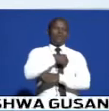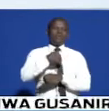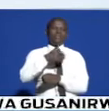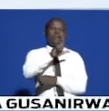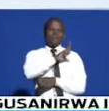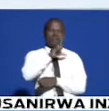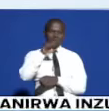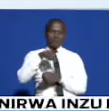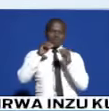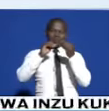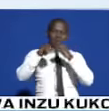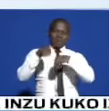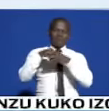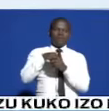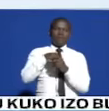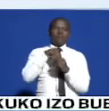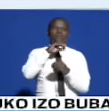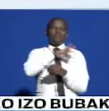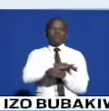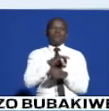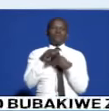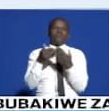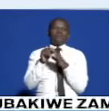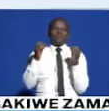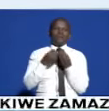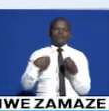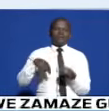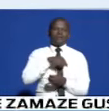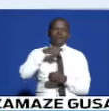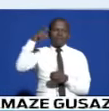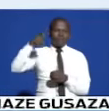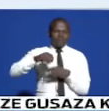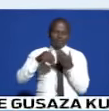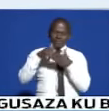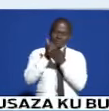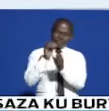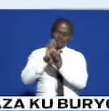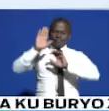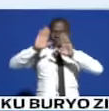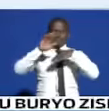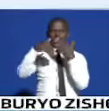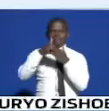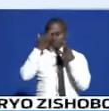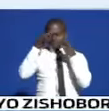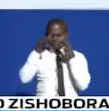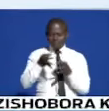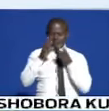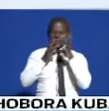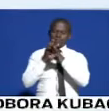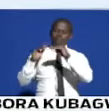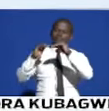kubyaza umusaruro mu nyungu z'abaturage bacu. Umuryango wacu ugomba kugira uruhare rufatika ku byemezo bifatwa ku rwego